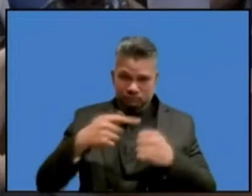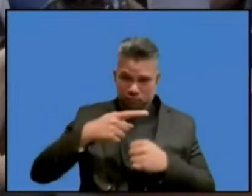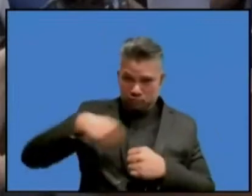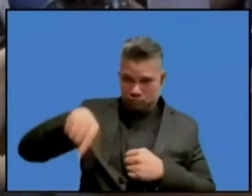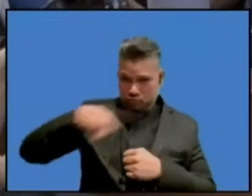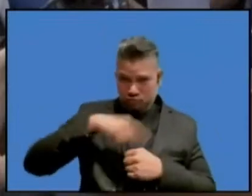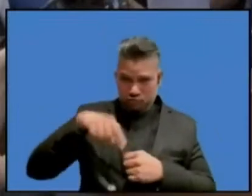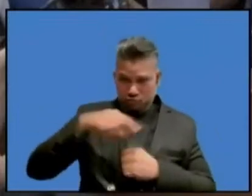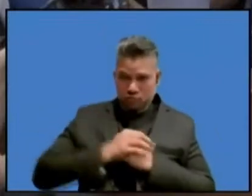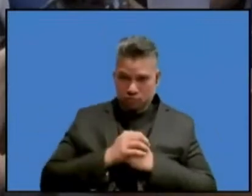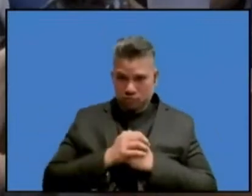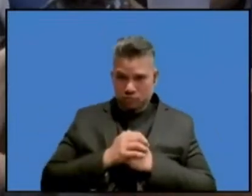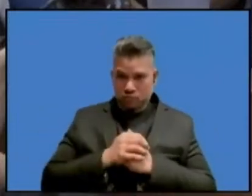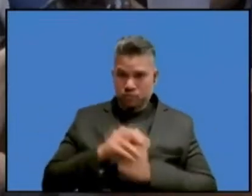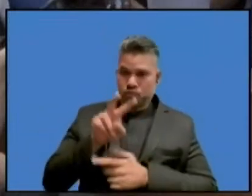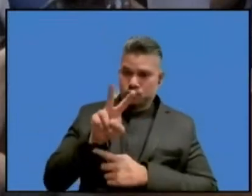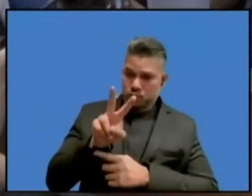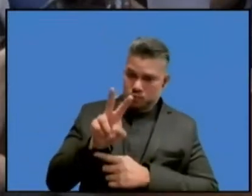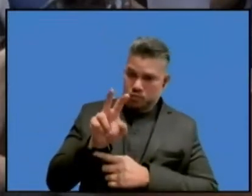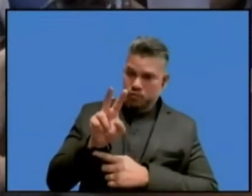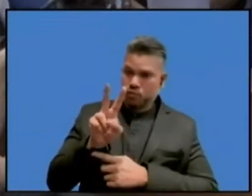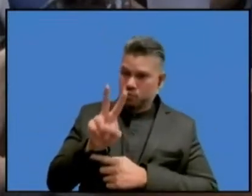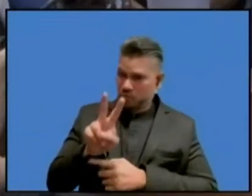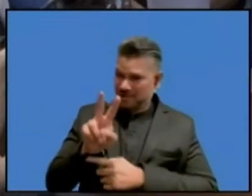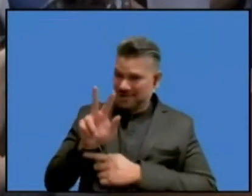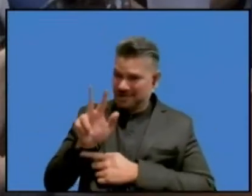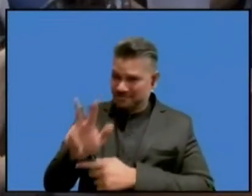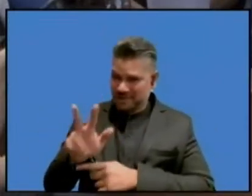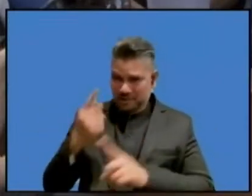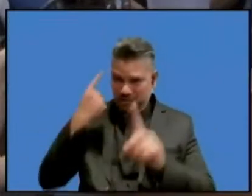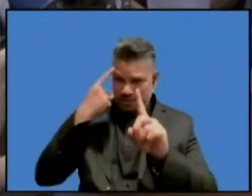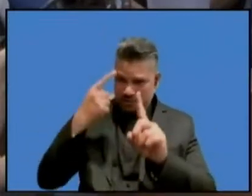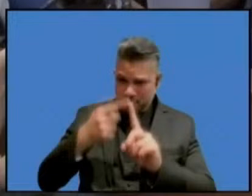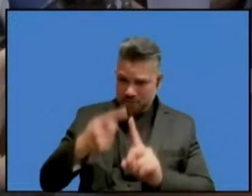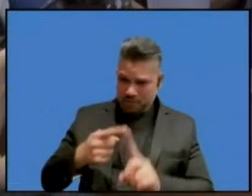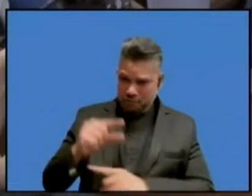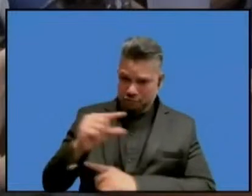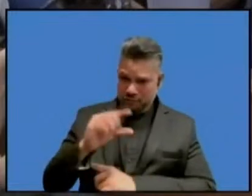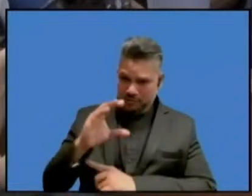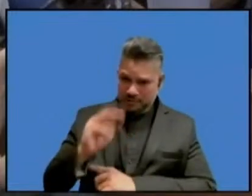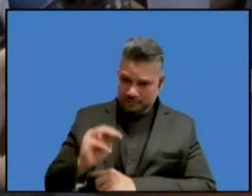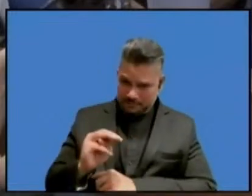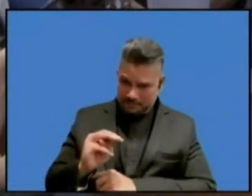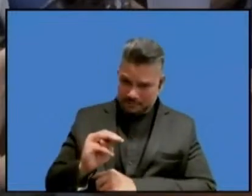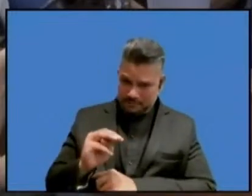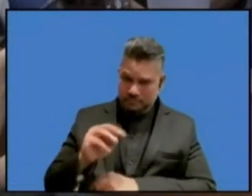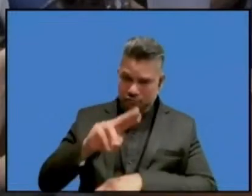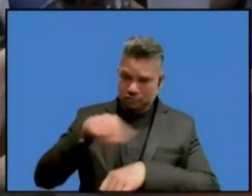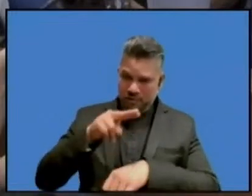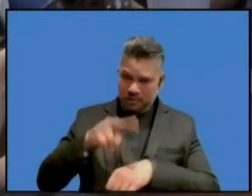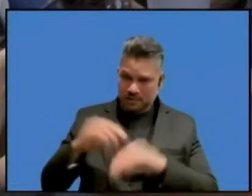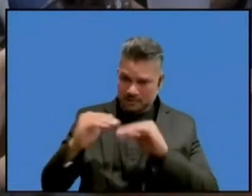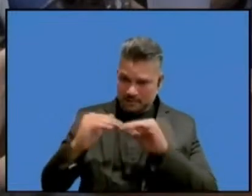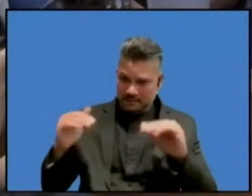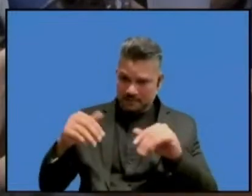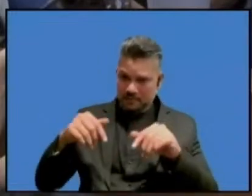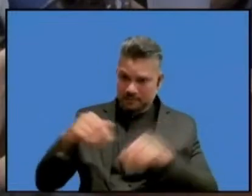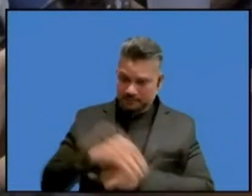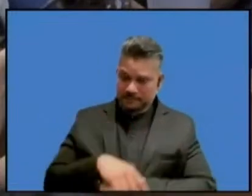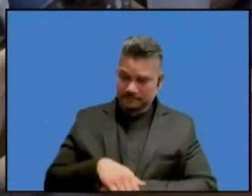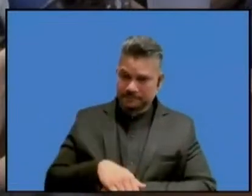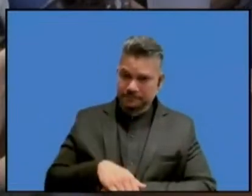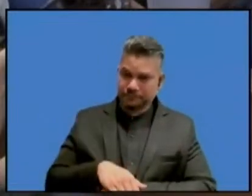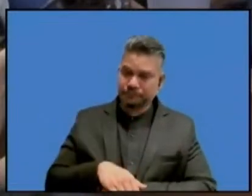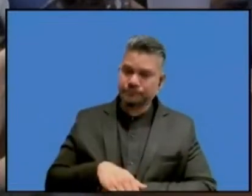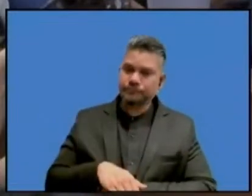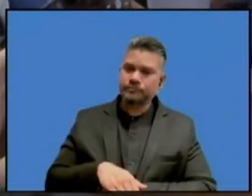целей GCM на национальном уровне. Сегодня я хочу выделить две неотложные области, которые